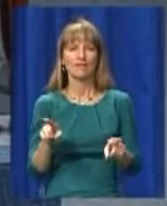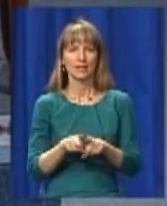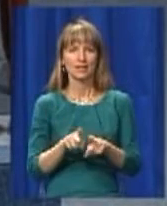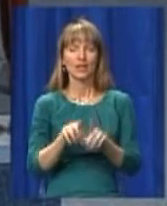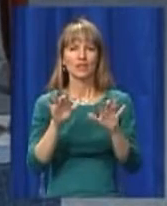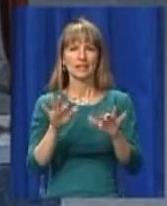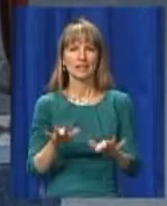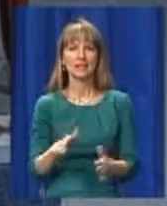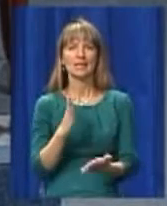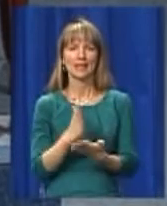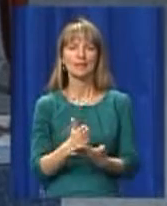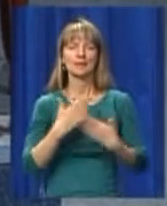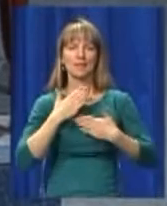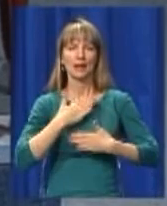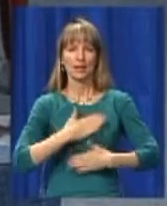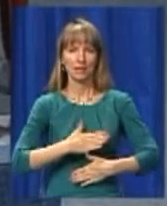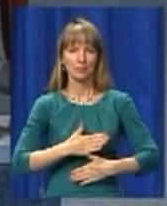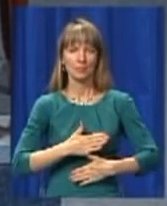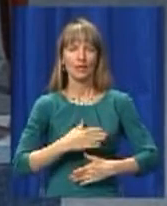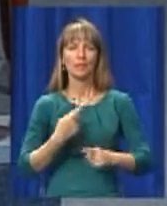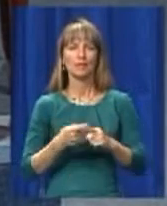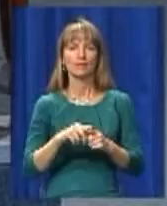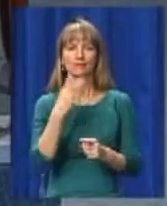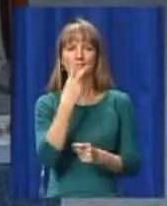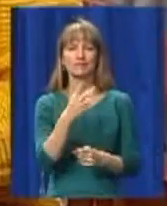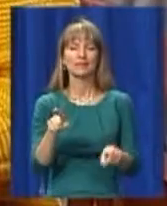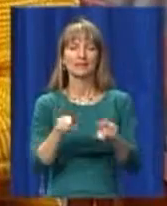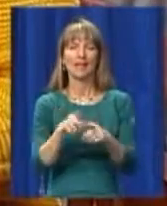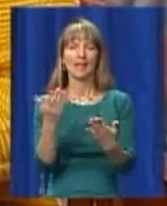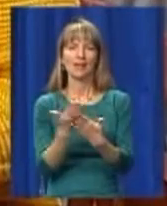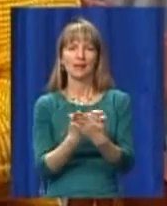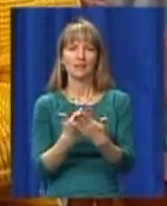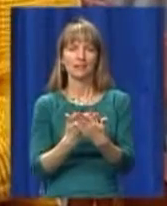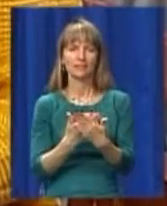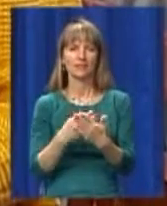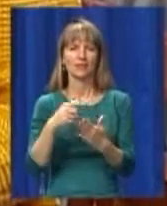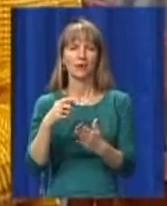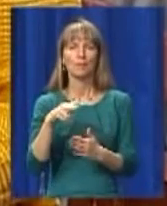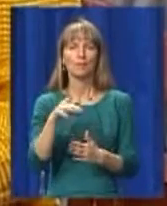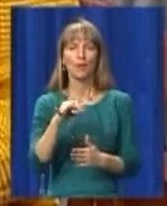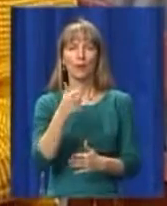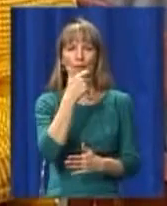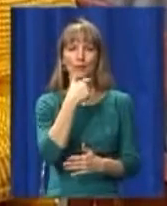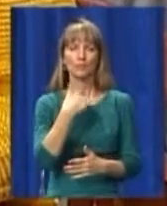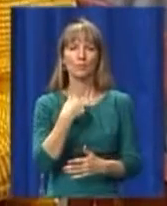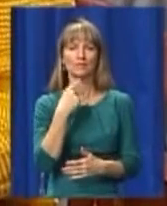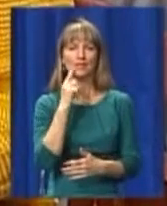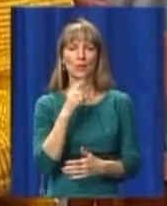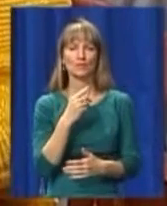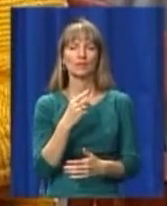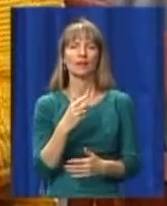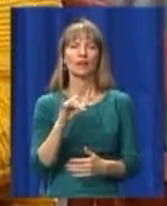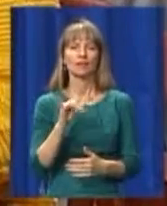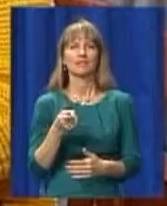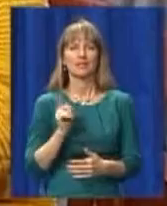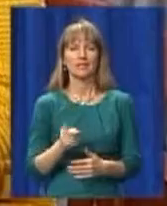був, він все одно є приємним. Тож, переглянувши такі картинки, таке відео про морозиво, у мене просто вже слюнки потекли. І